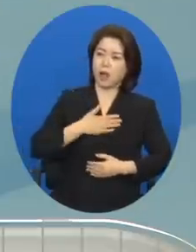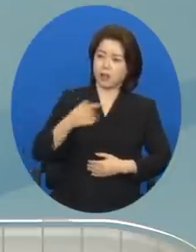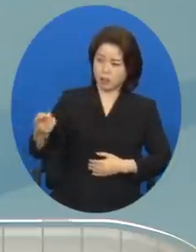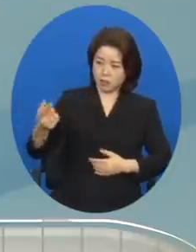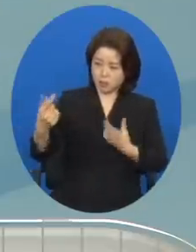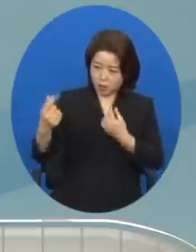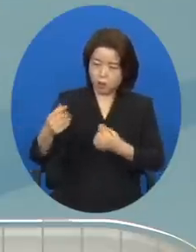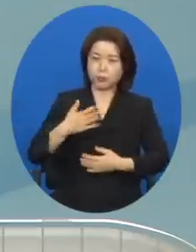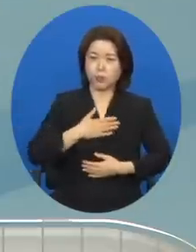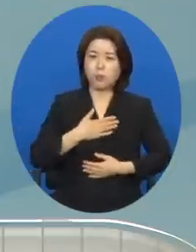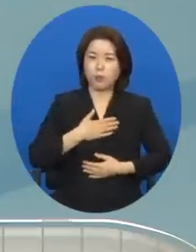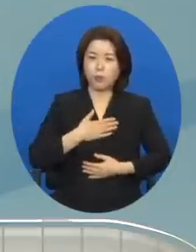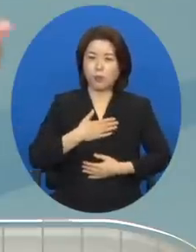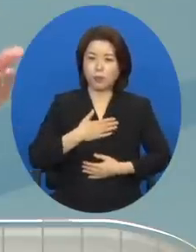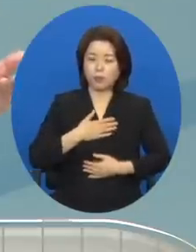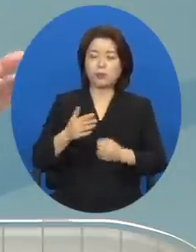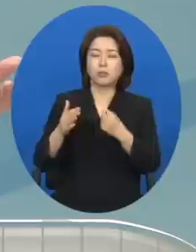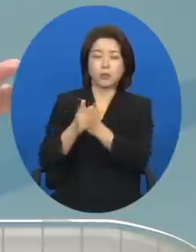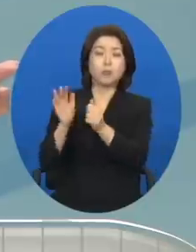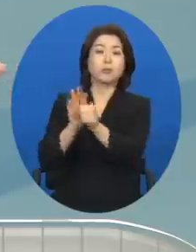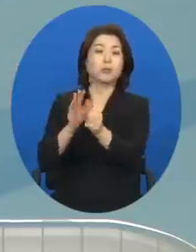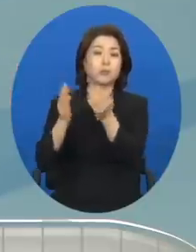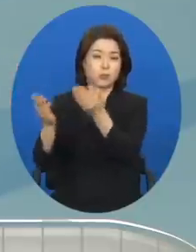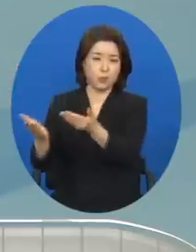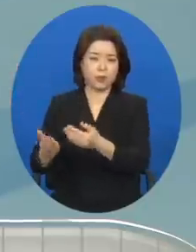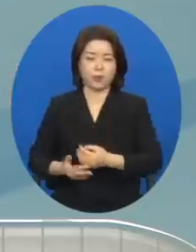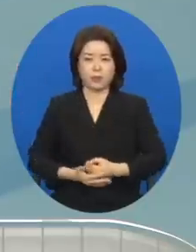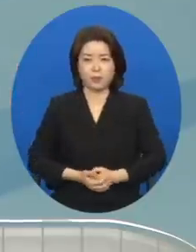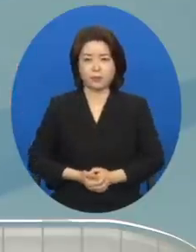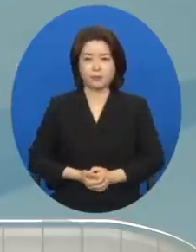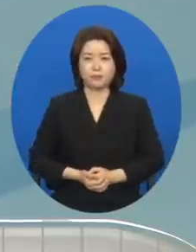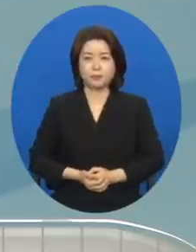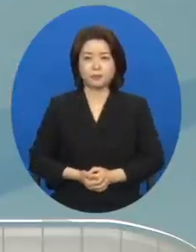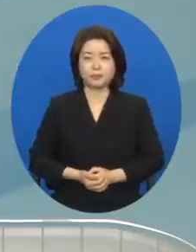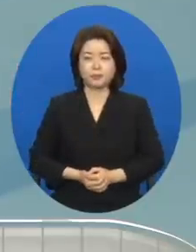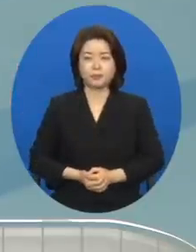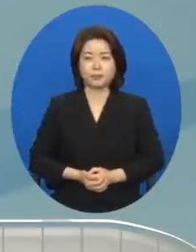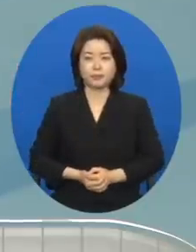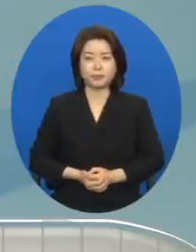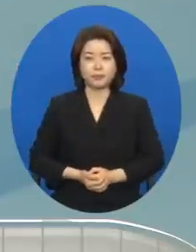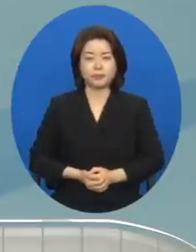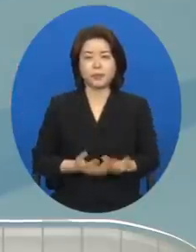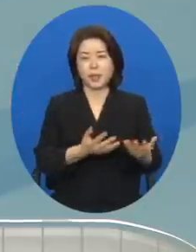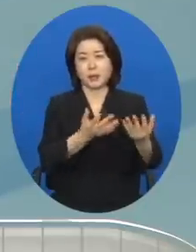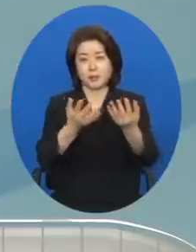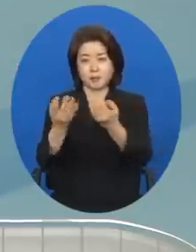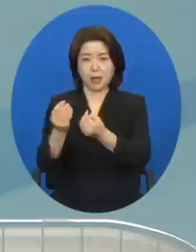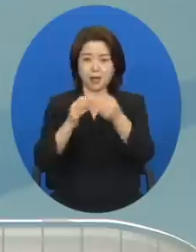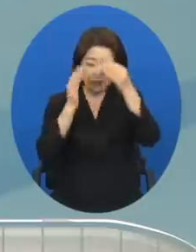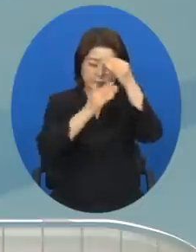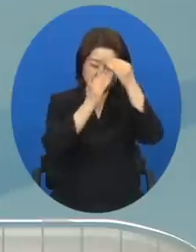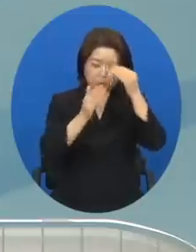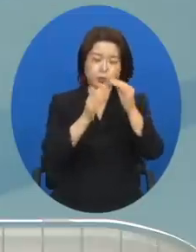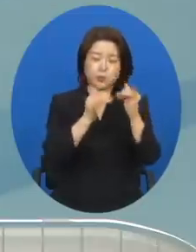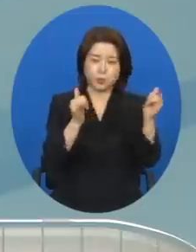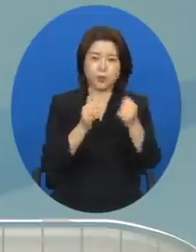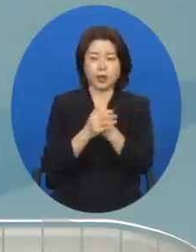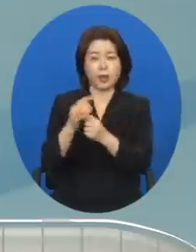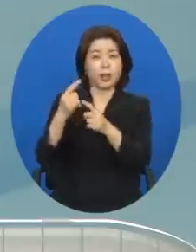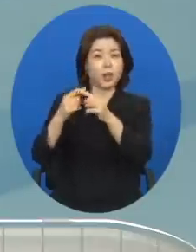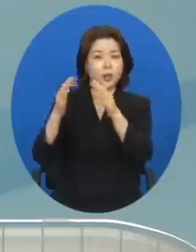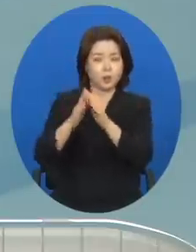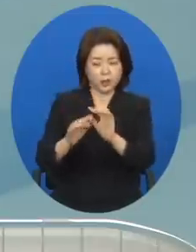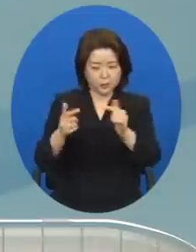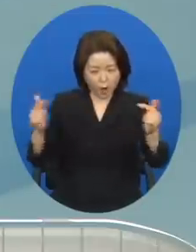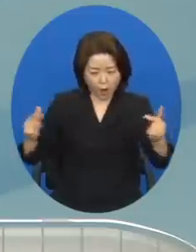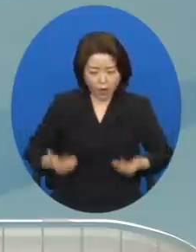나니까. 그러니까 돕는 거예요. 많은 성도가 교회에 여러